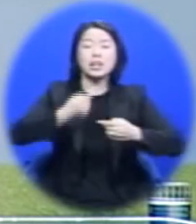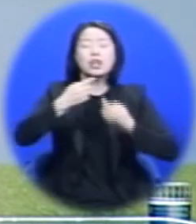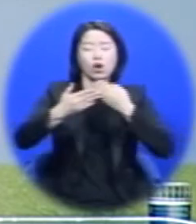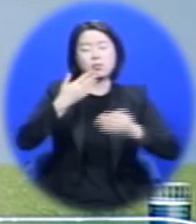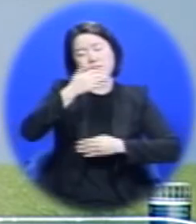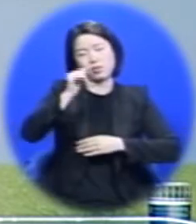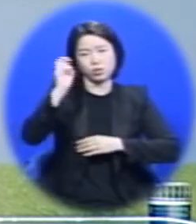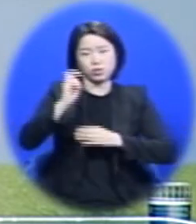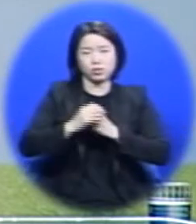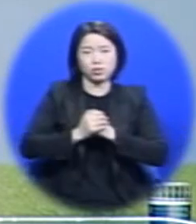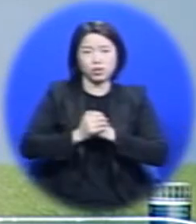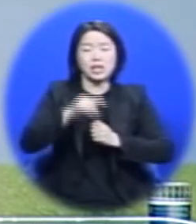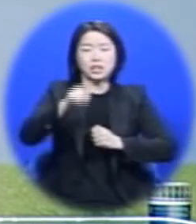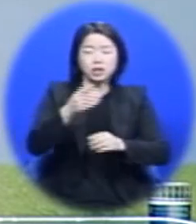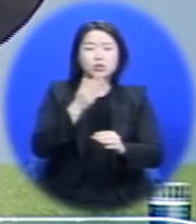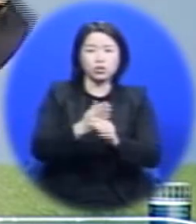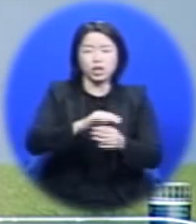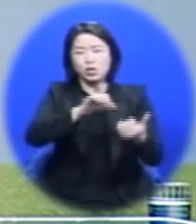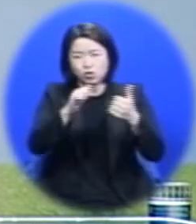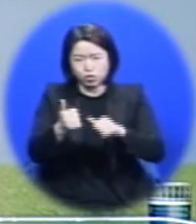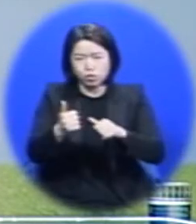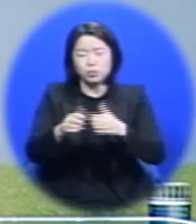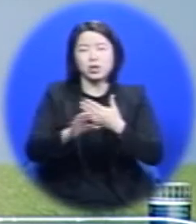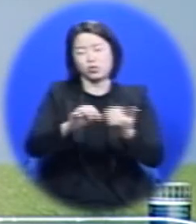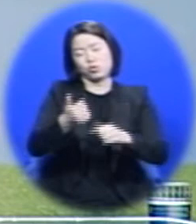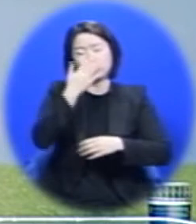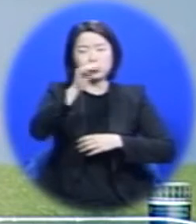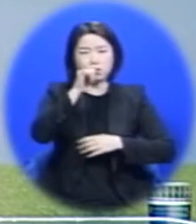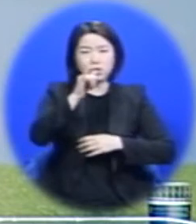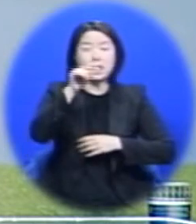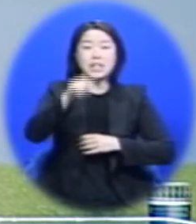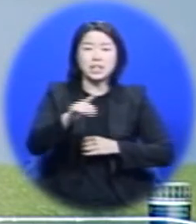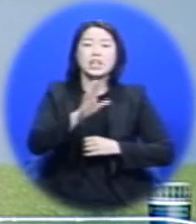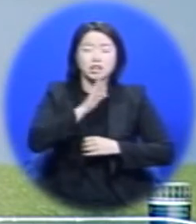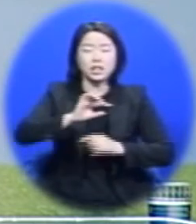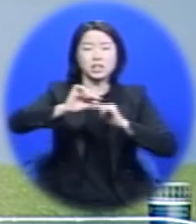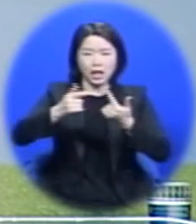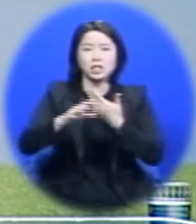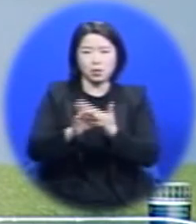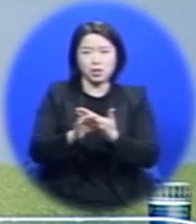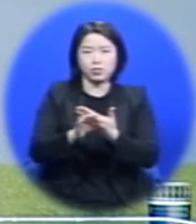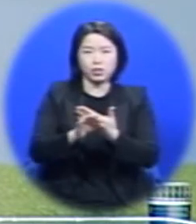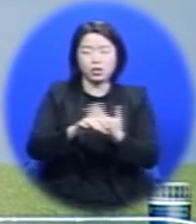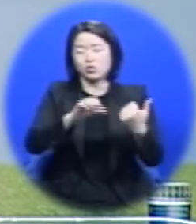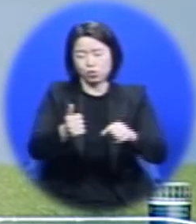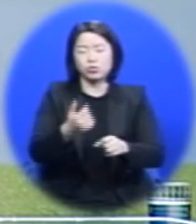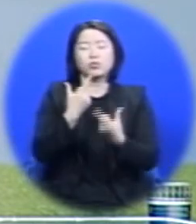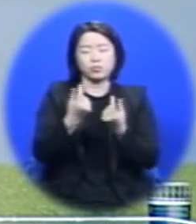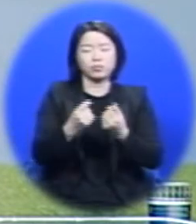거예요. 그러다가 죽으면 죽을 거예요. 그게 사실이 아니라면 그러면 죽는